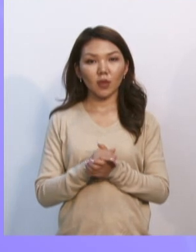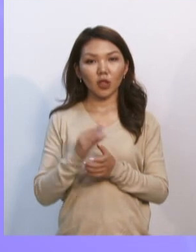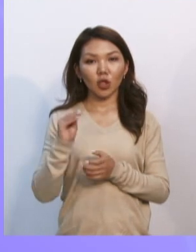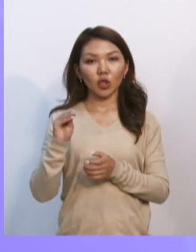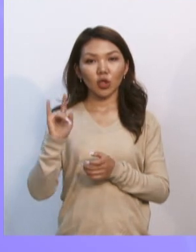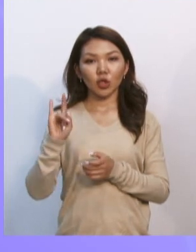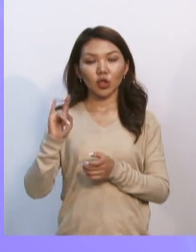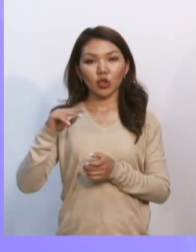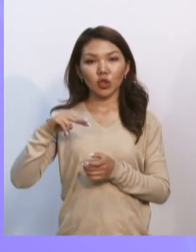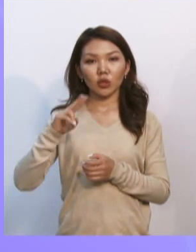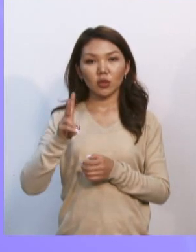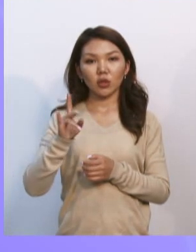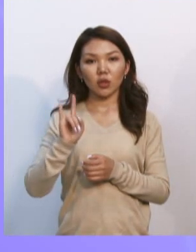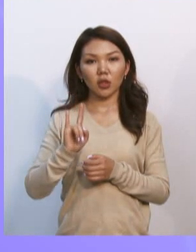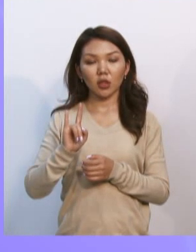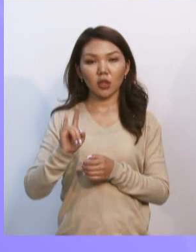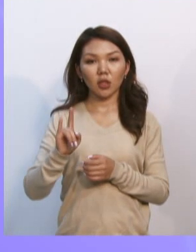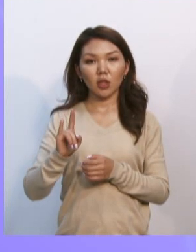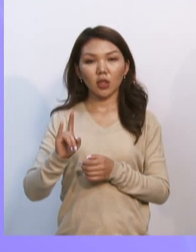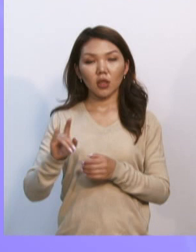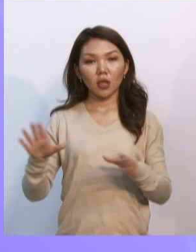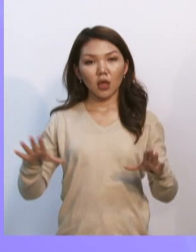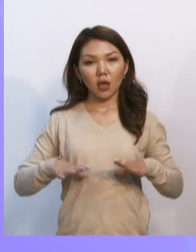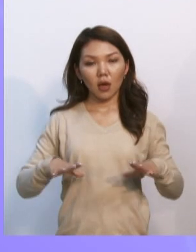Жылкы, ат эмне жейт?